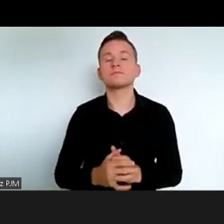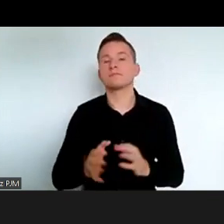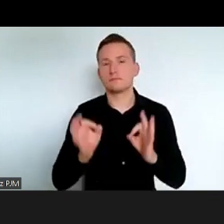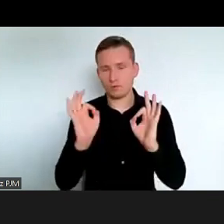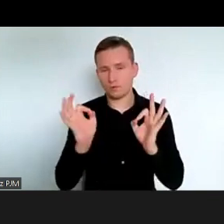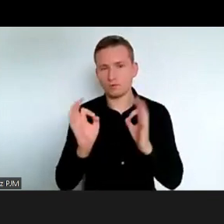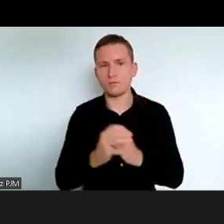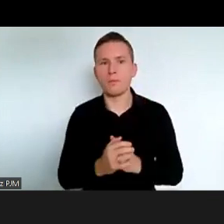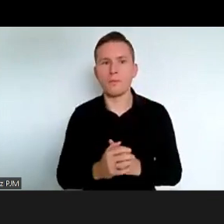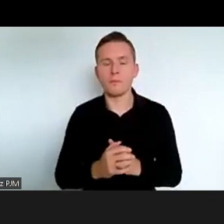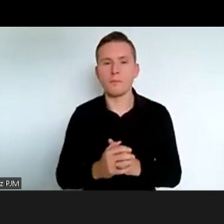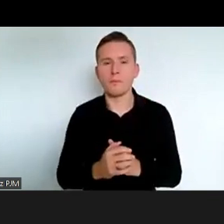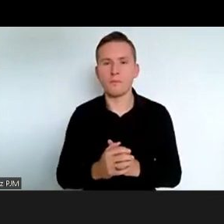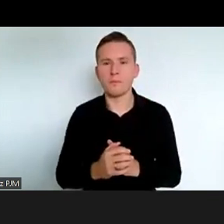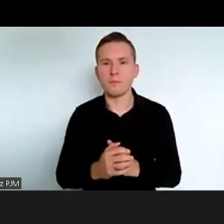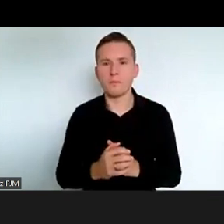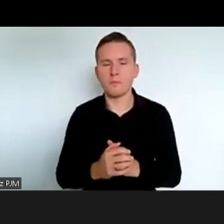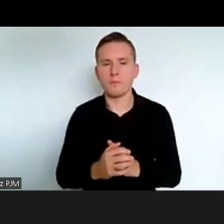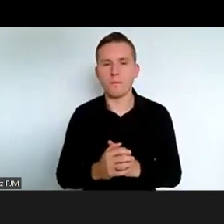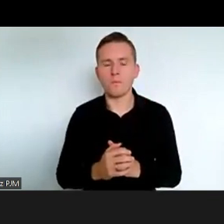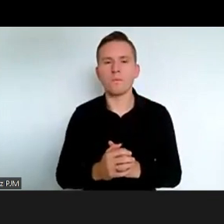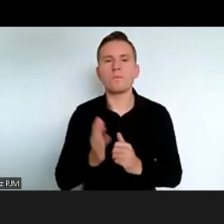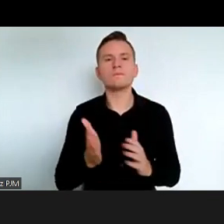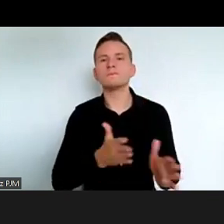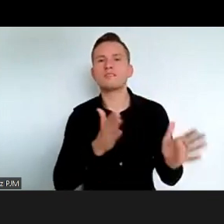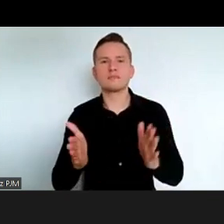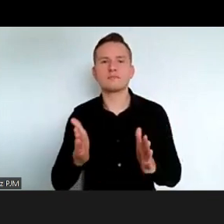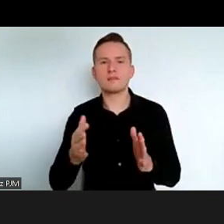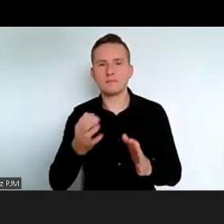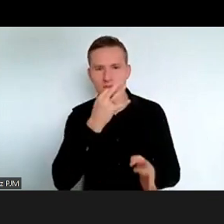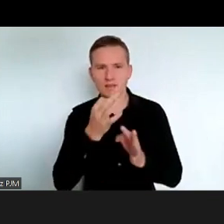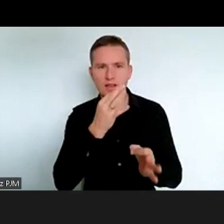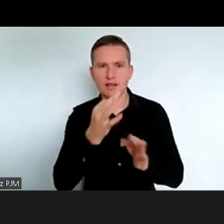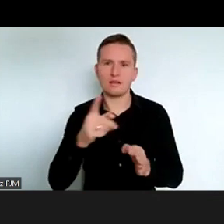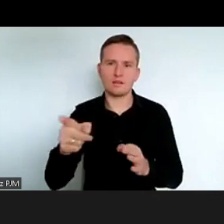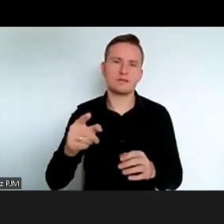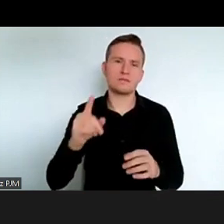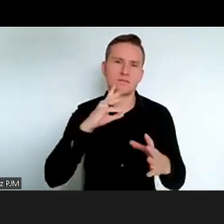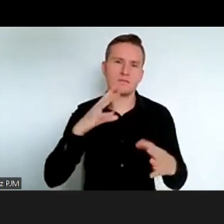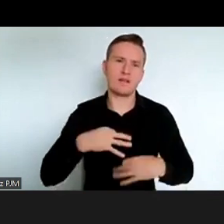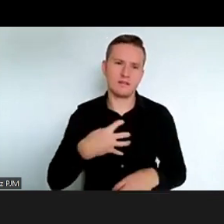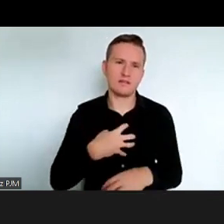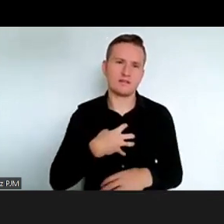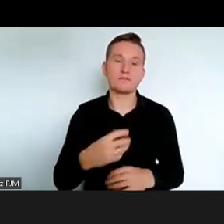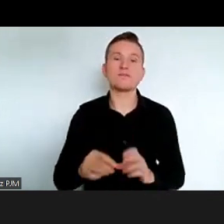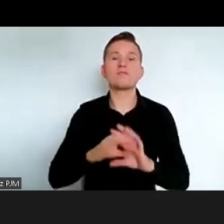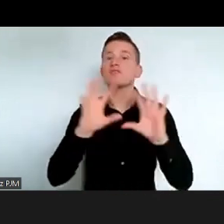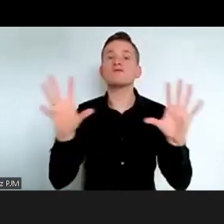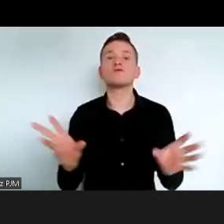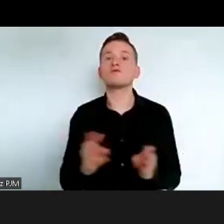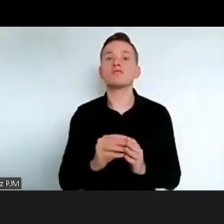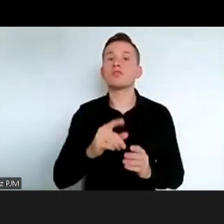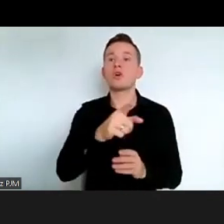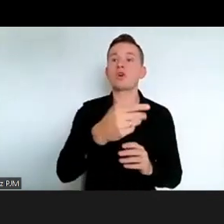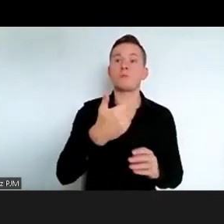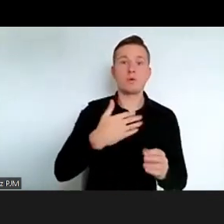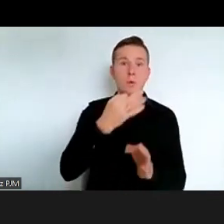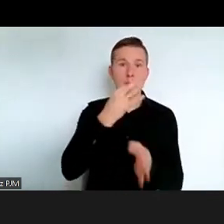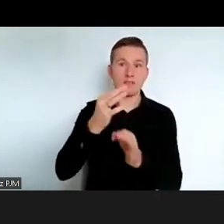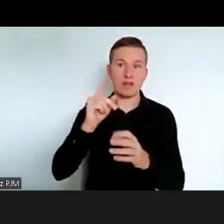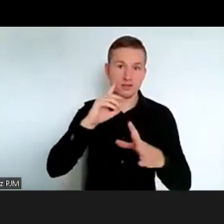Dobrze. Czyli kolejne pytania też są jakby dla pana dyrektora. Tak, te wszystkie pytania, które państwo skierowali do pana